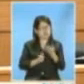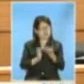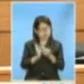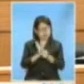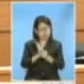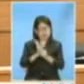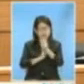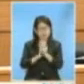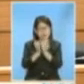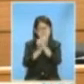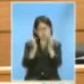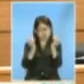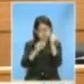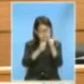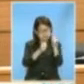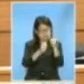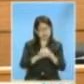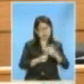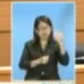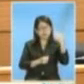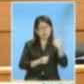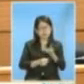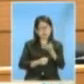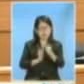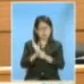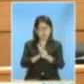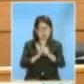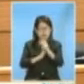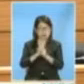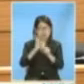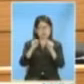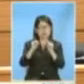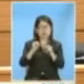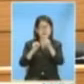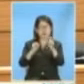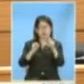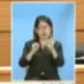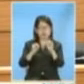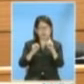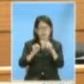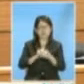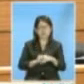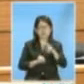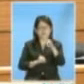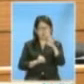นูญ มีการขอแก้ไขมาตรา291